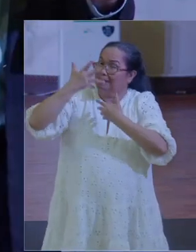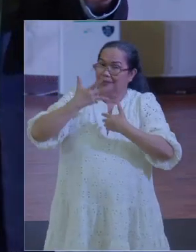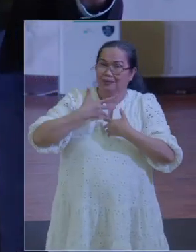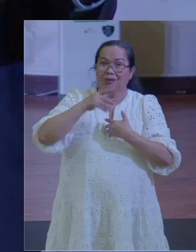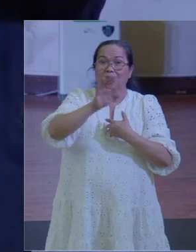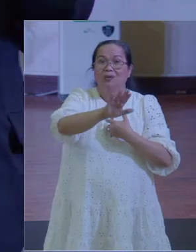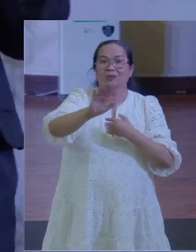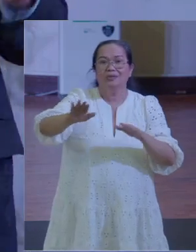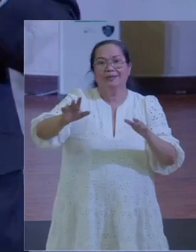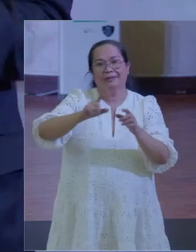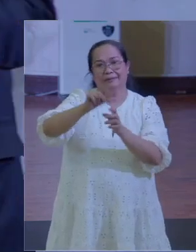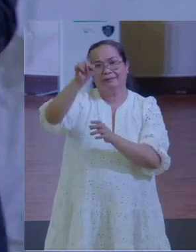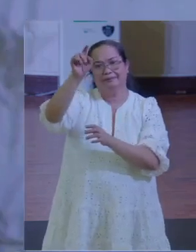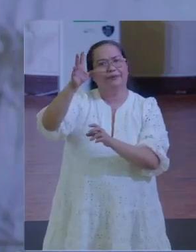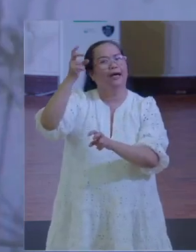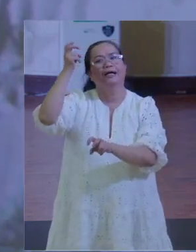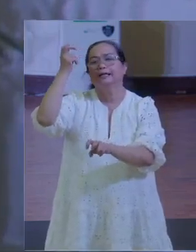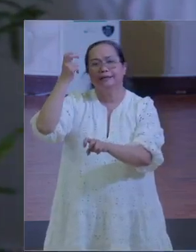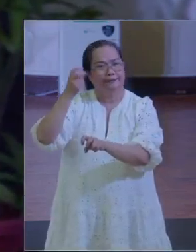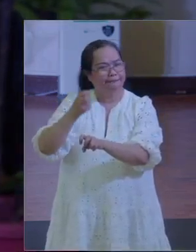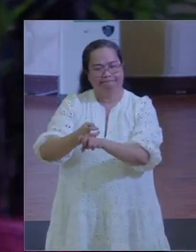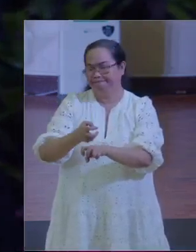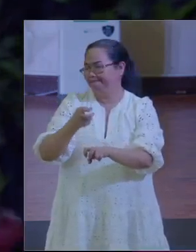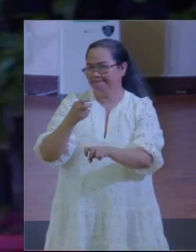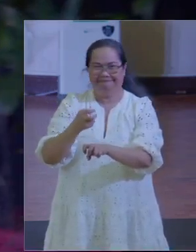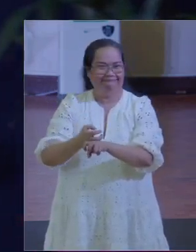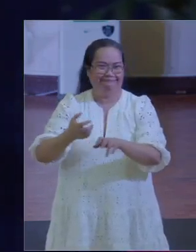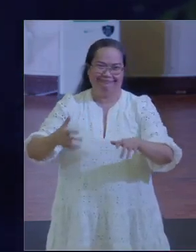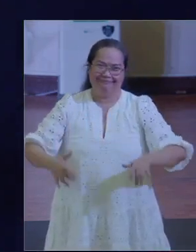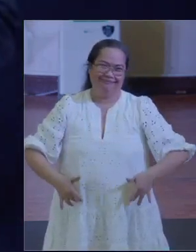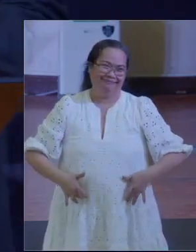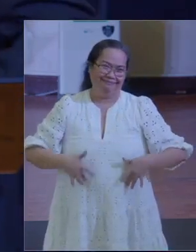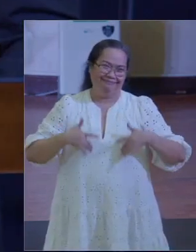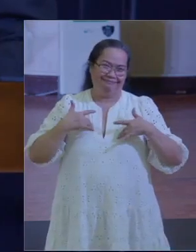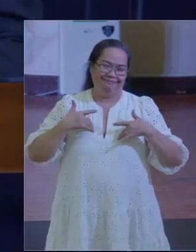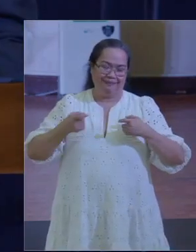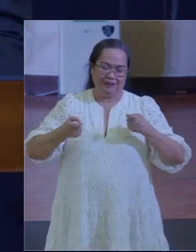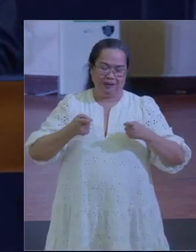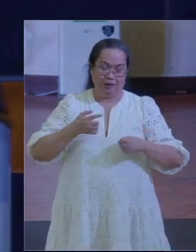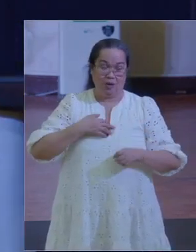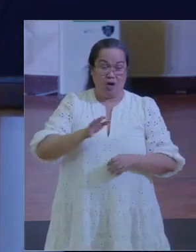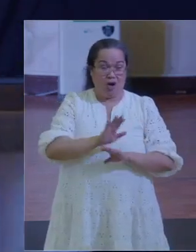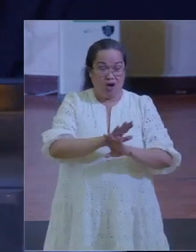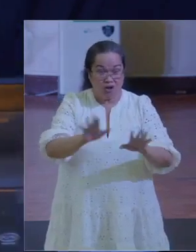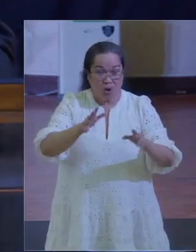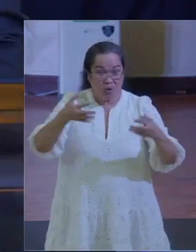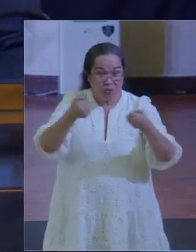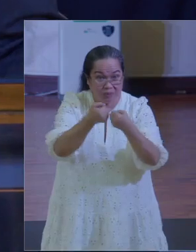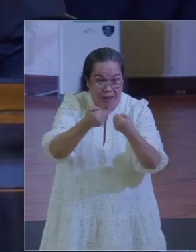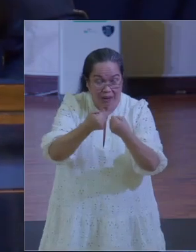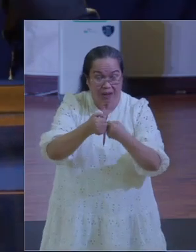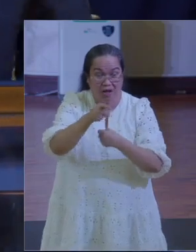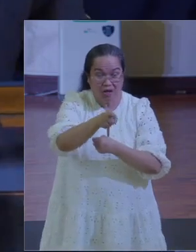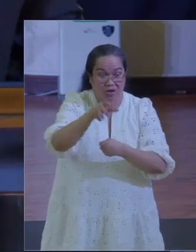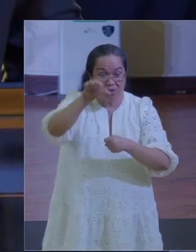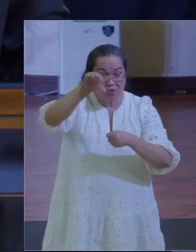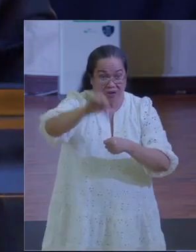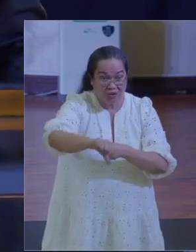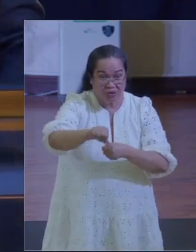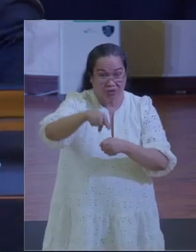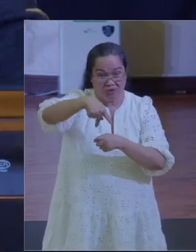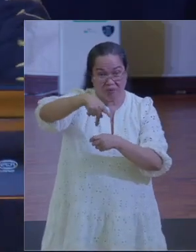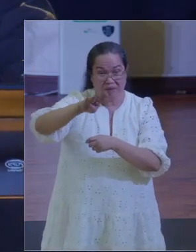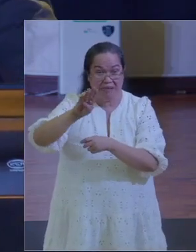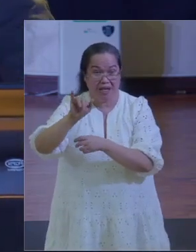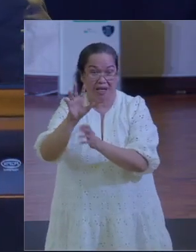ng Diyos, mahirap mabuhay, mahirap pigilan sabihin, wag ka nang makikipag-away, kung di mawawala yung PBA